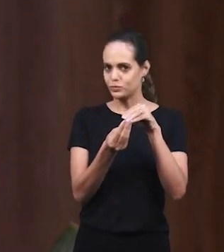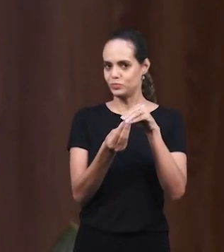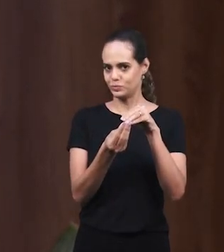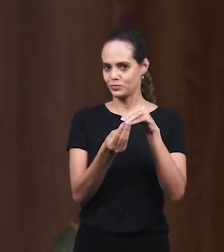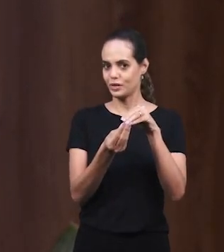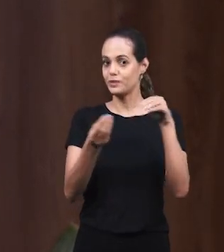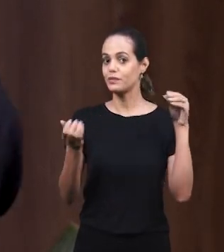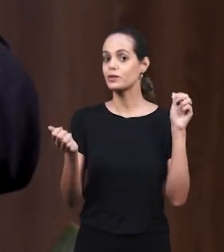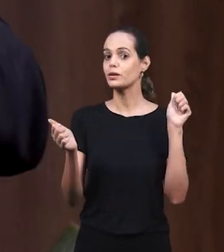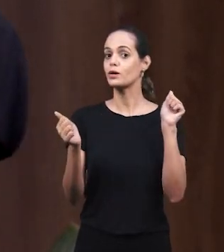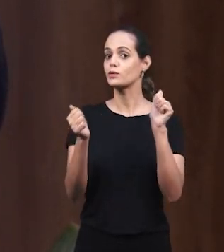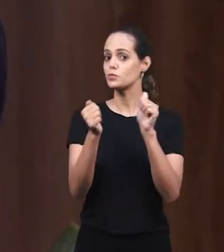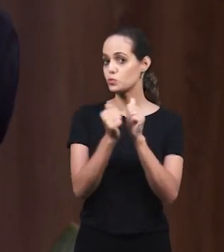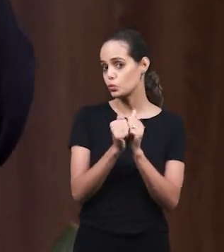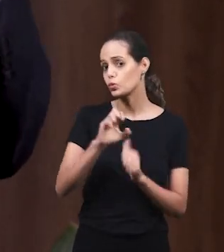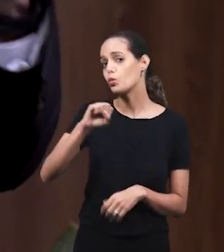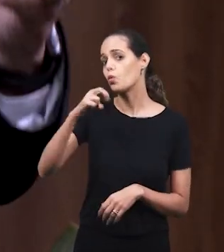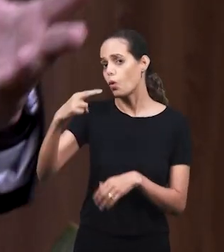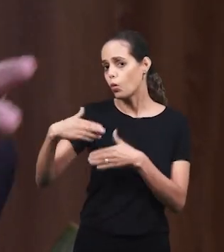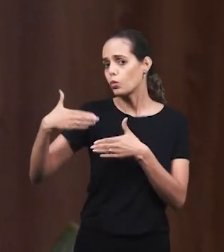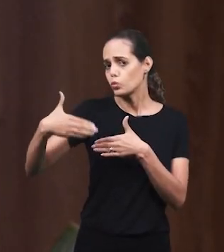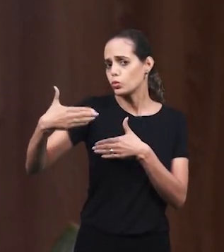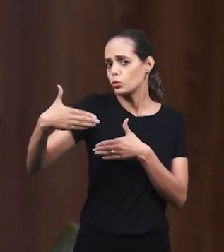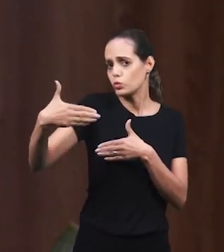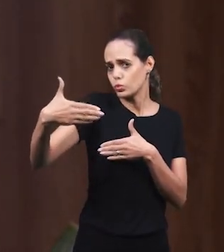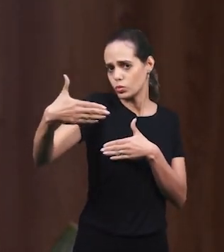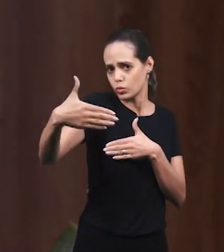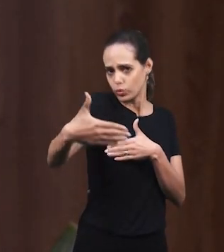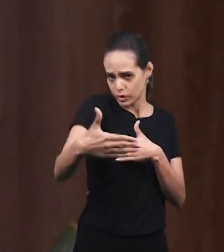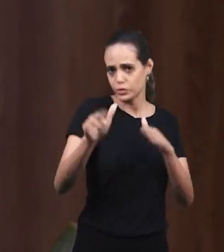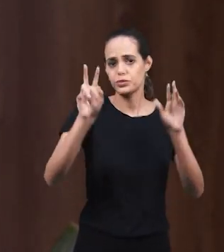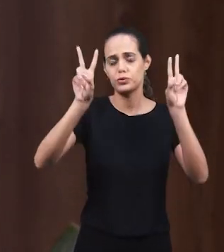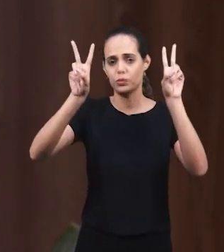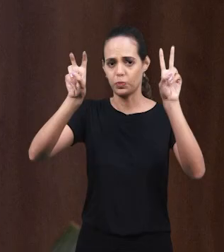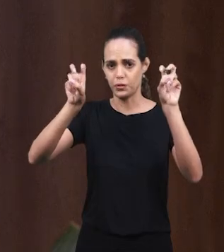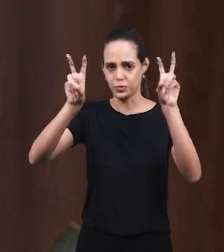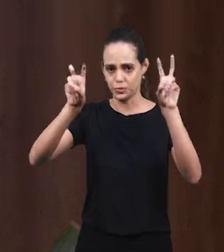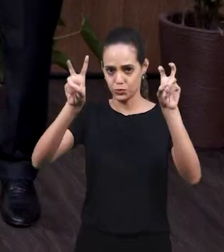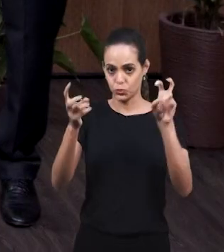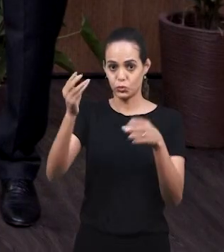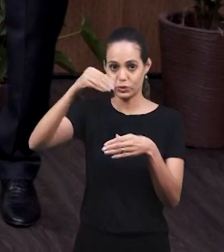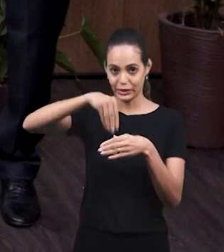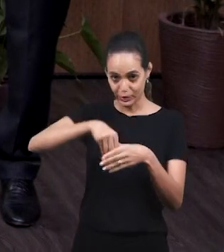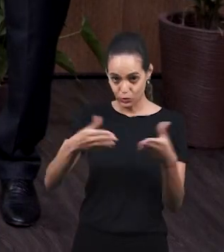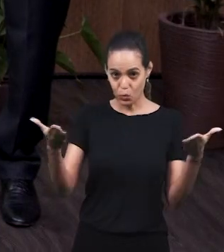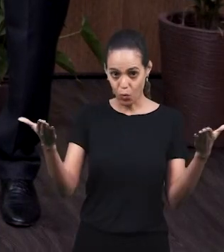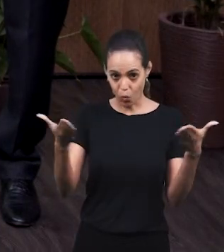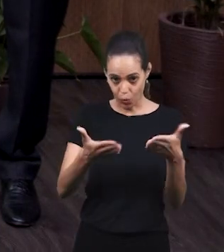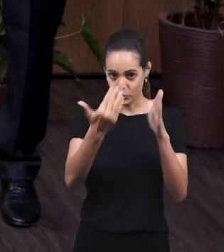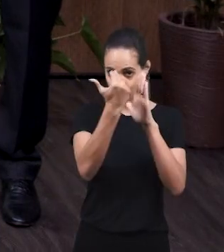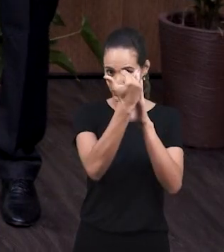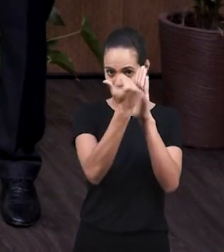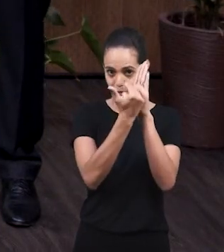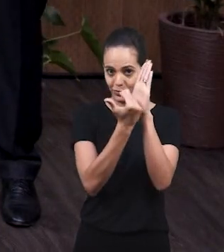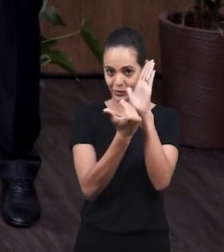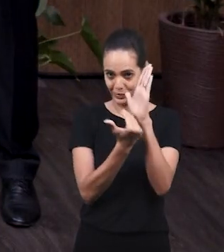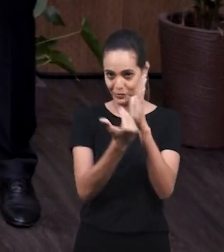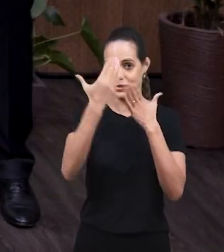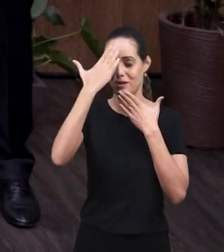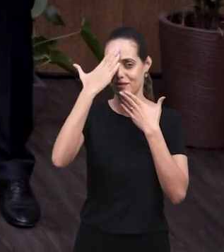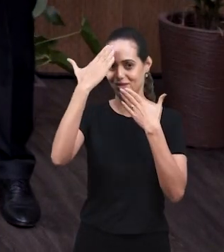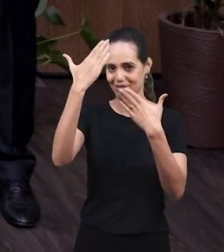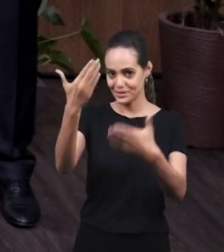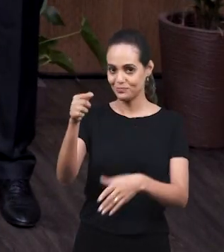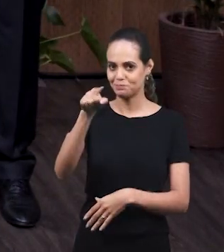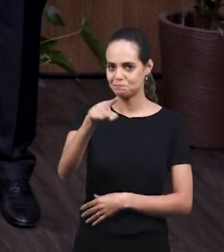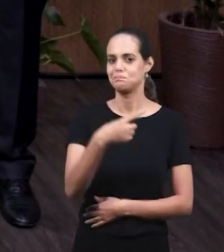inséré à travers ou pendant l'exposition du sujet dans l'émission. Nous remercions